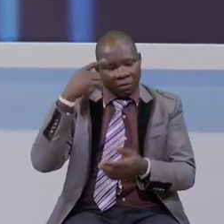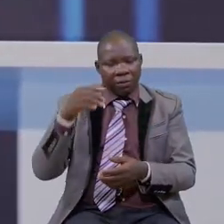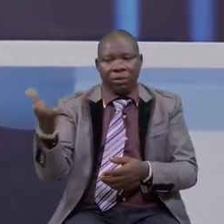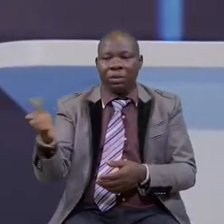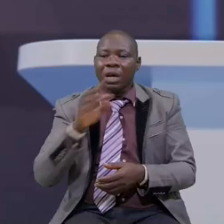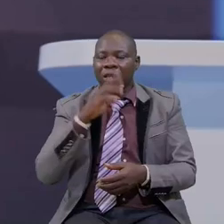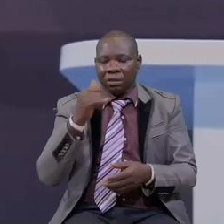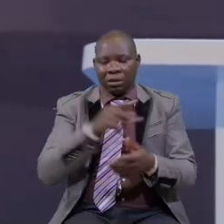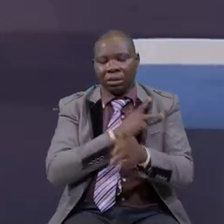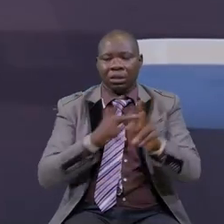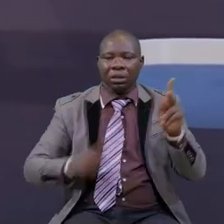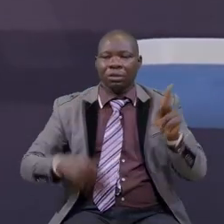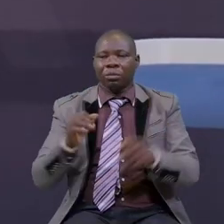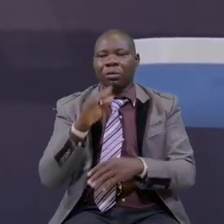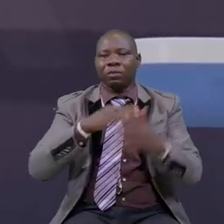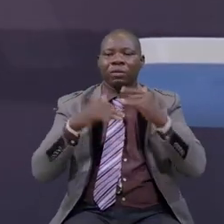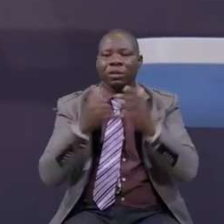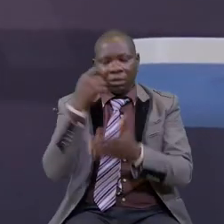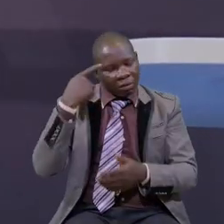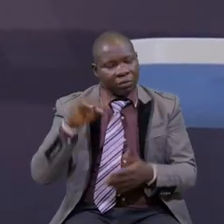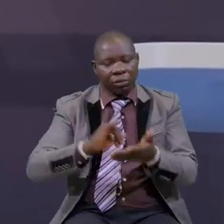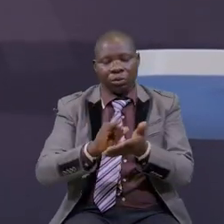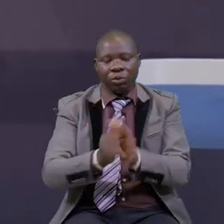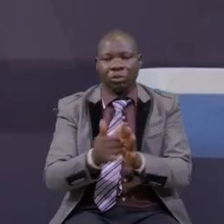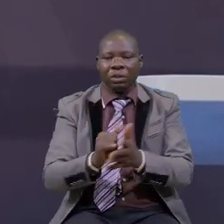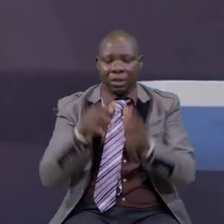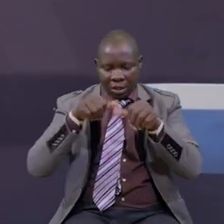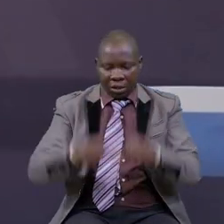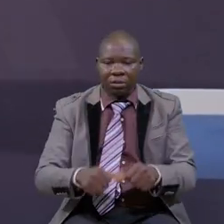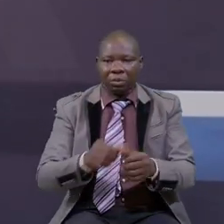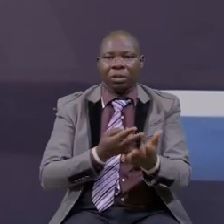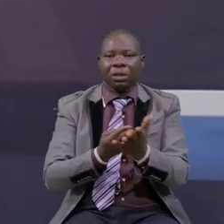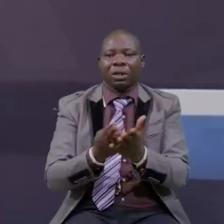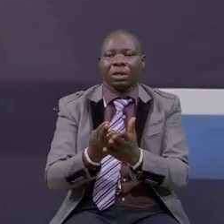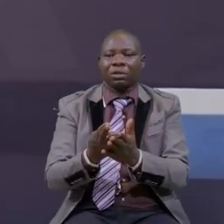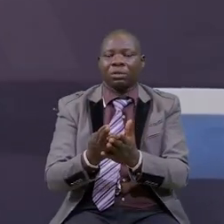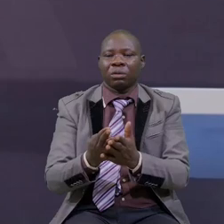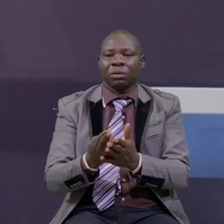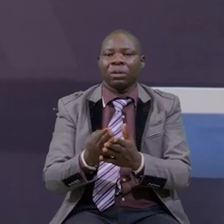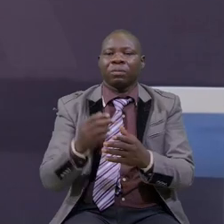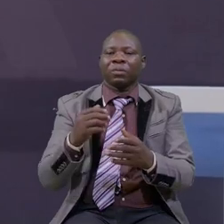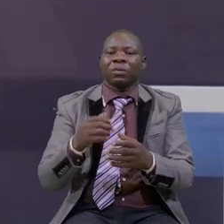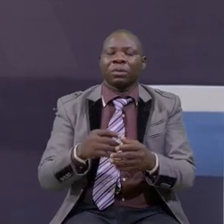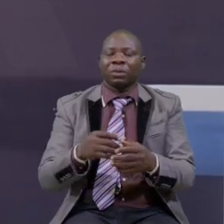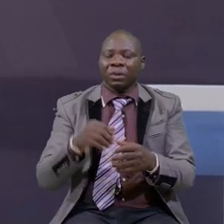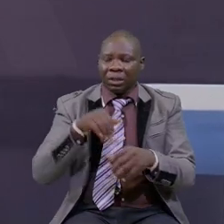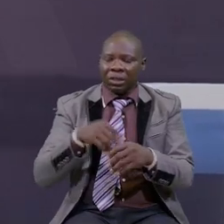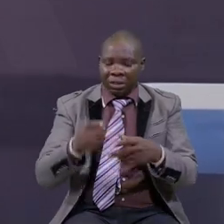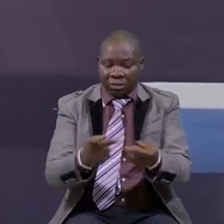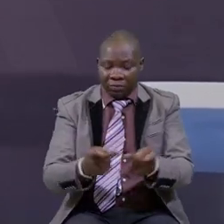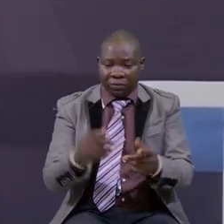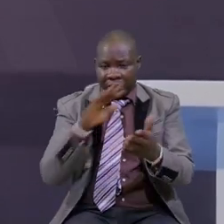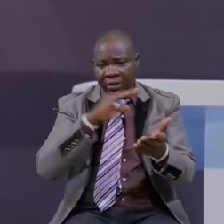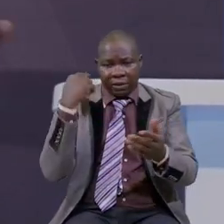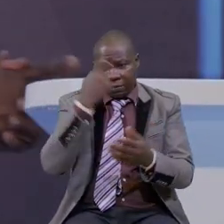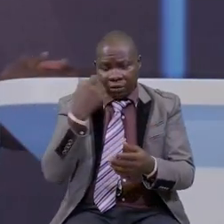qui demeurent justes. Malgré la persécution, malgré la